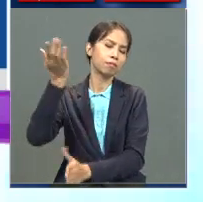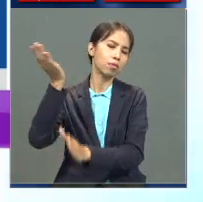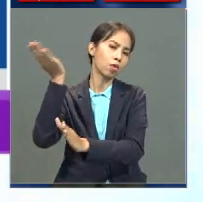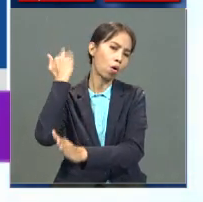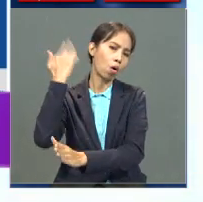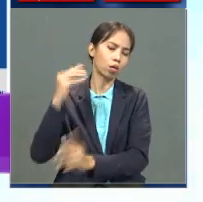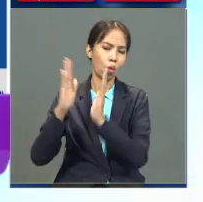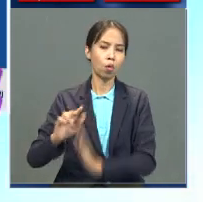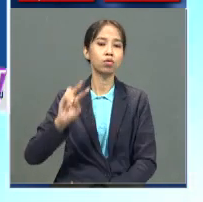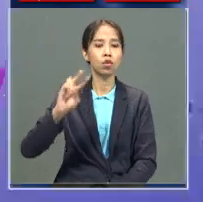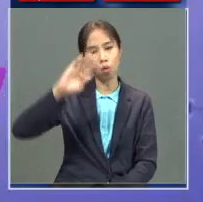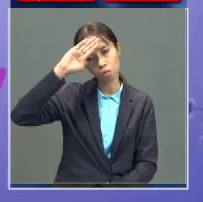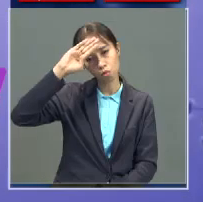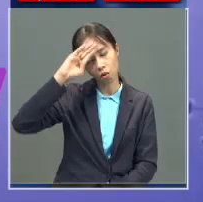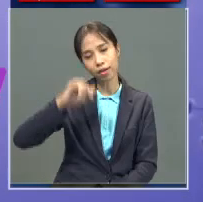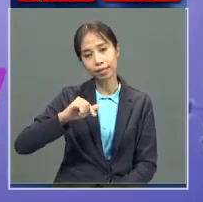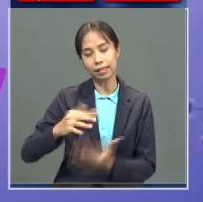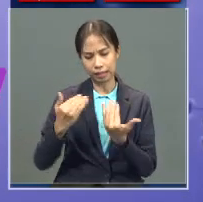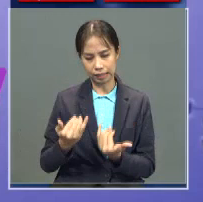กรกฎาคมพักในสถานที่เฝ้าระวังที่รัฐจัดให้ที่จังหวัดชลบุรีเดินทางมาเที่ยวบินเดียวกับผู้ป่วยยืนยันก่อนหน้านี้2